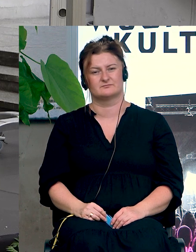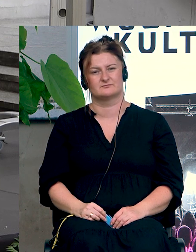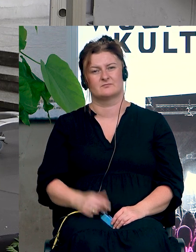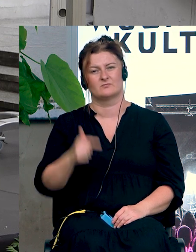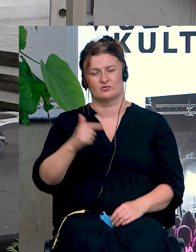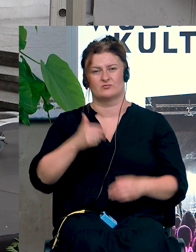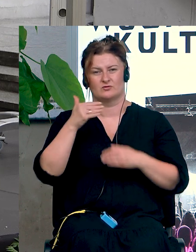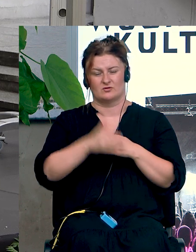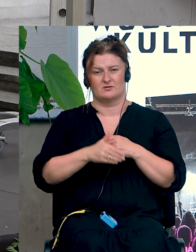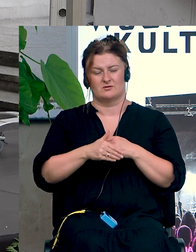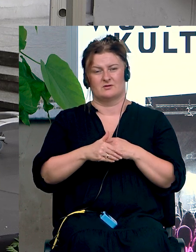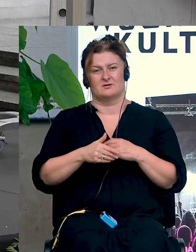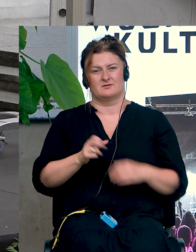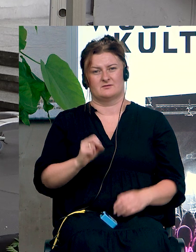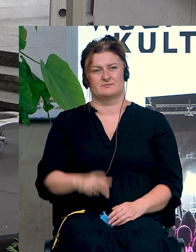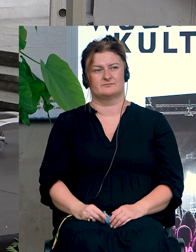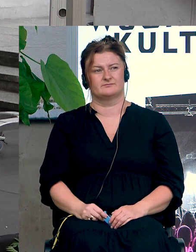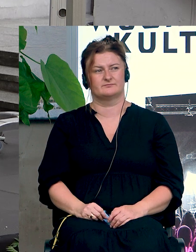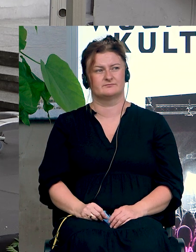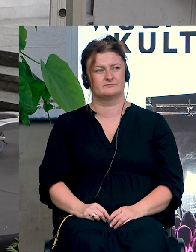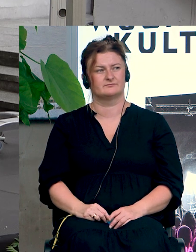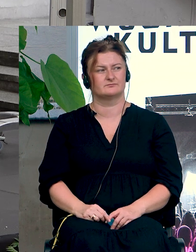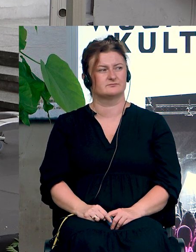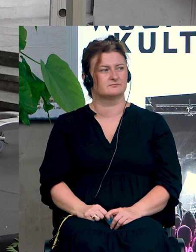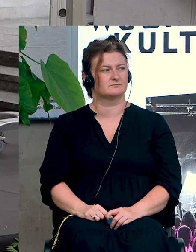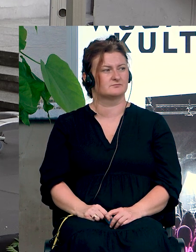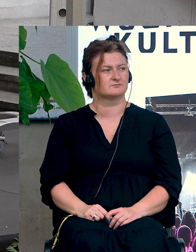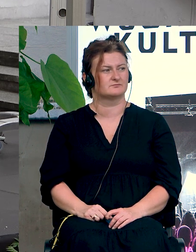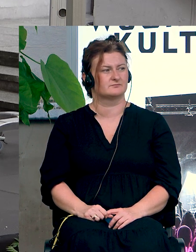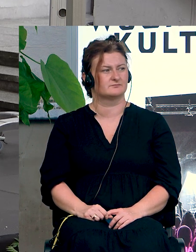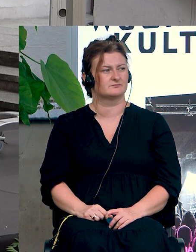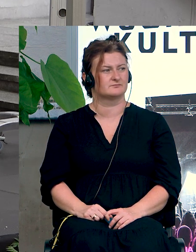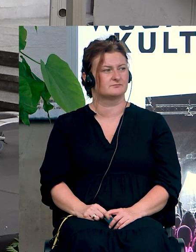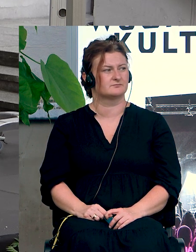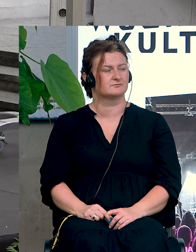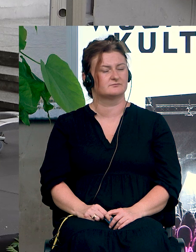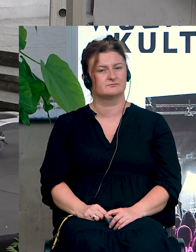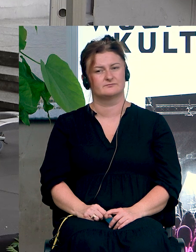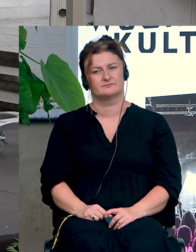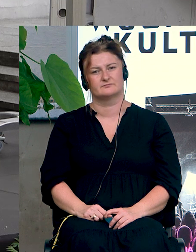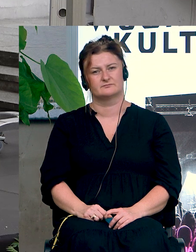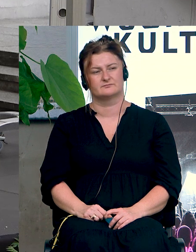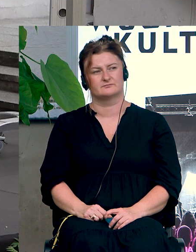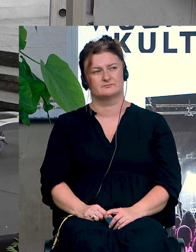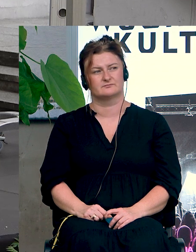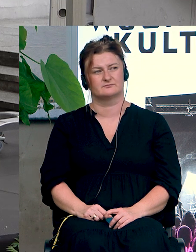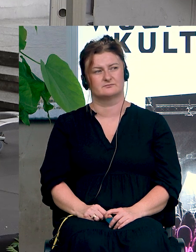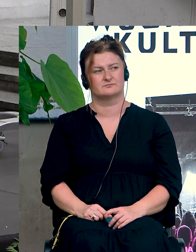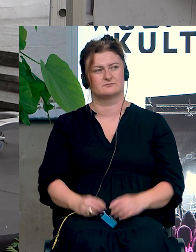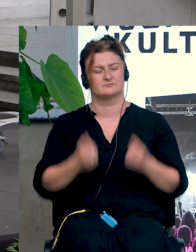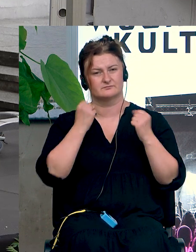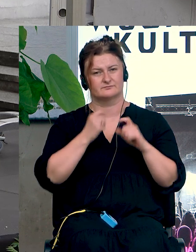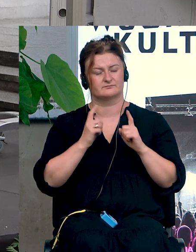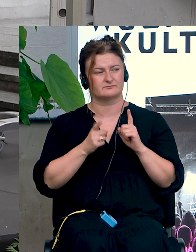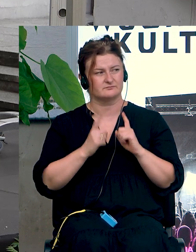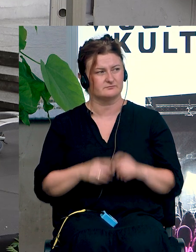Musimy kończyć, tak? Dobrze mówię? Czy jeszcze mamy chwilę czasu? Czy może są jeszcze jakieś pytania? Tak, okej. Okay. Jeszcze bardzo szybko. Ostatnie. To jest